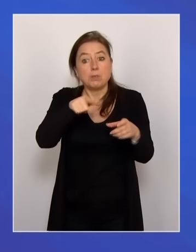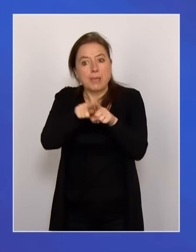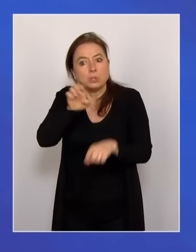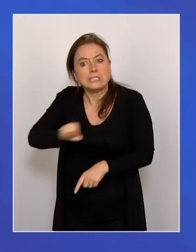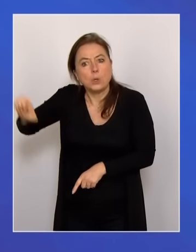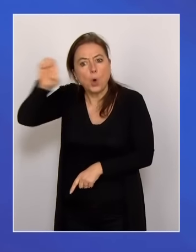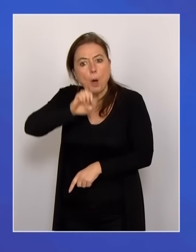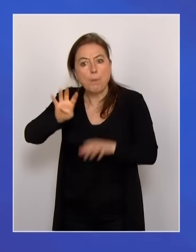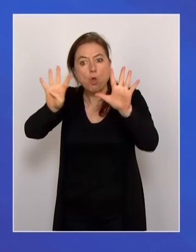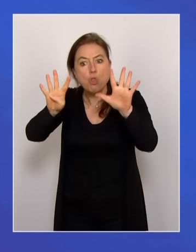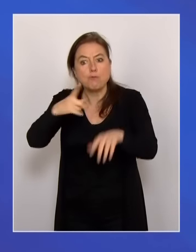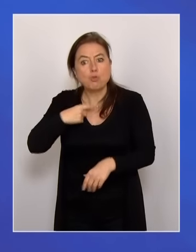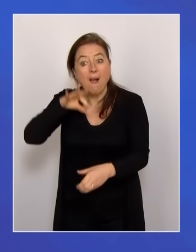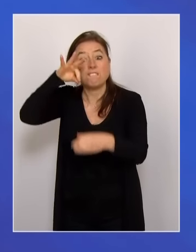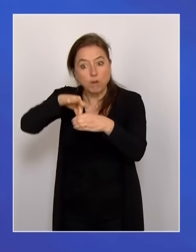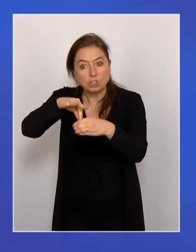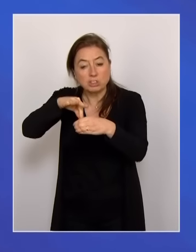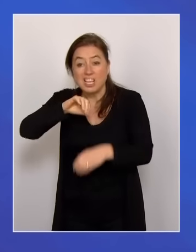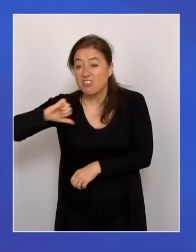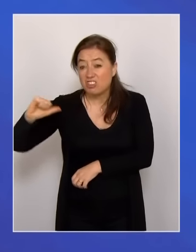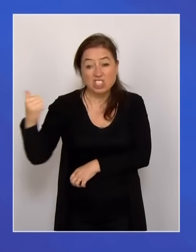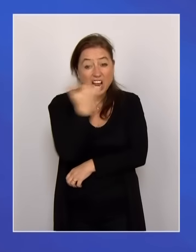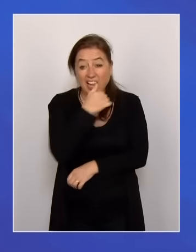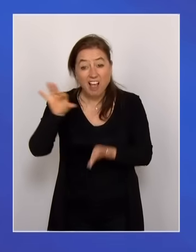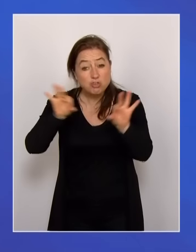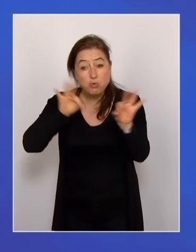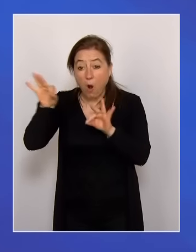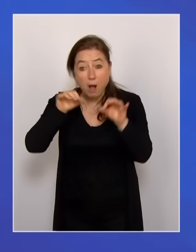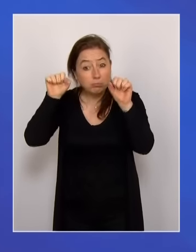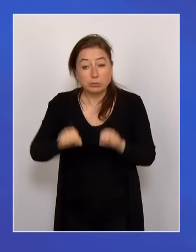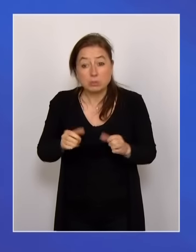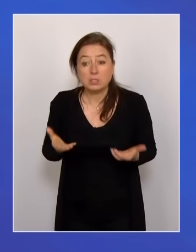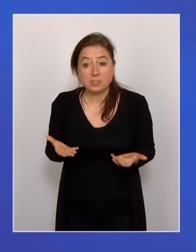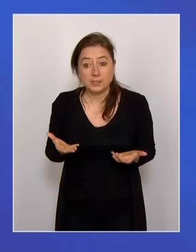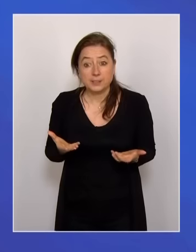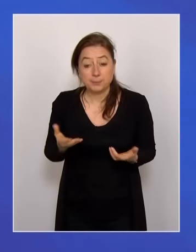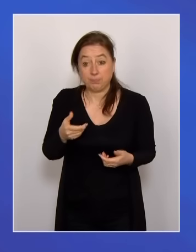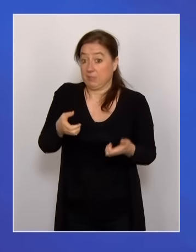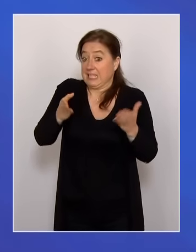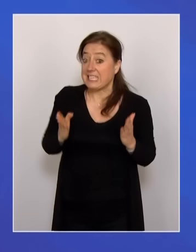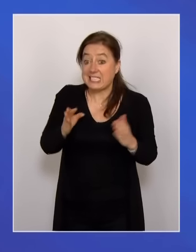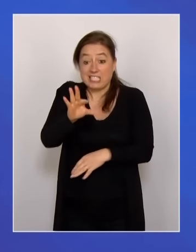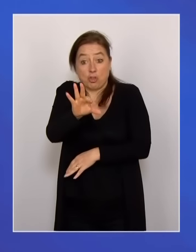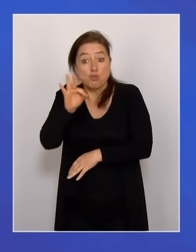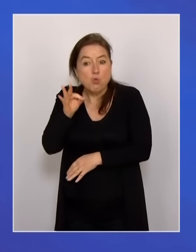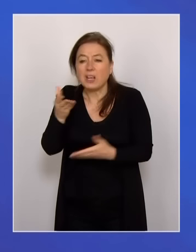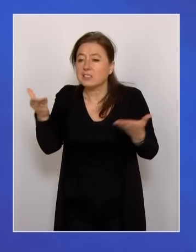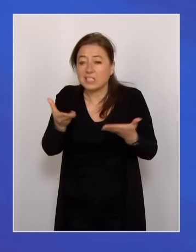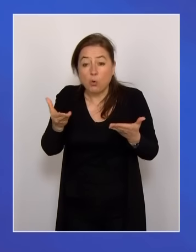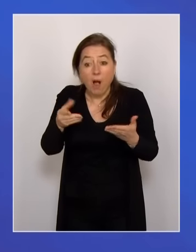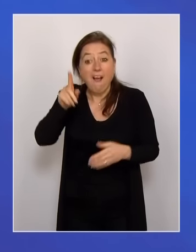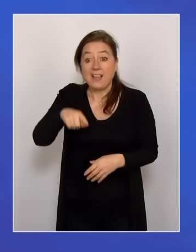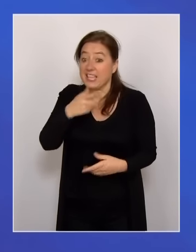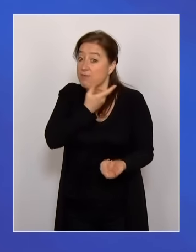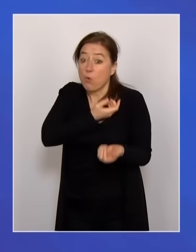mais le choix c'est pas de faire comme on a toujours fait c'est pas juste d'ajuster c'est d'assumer de porter